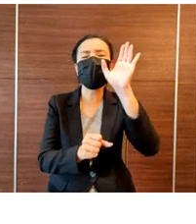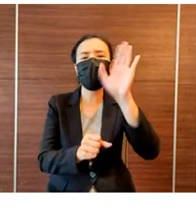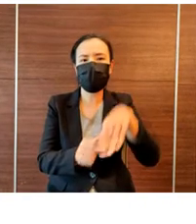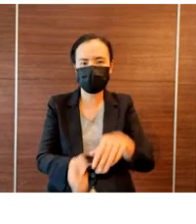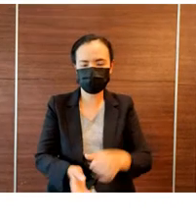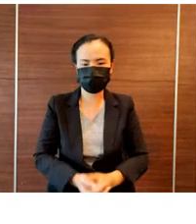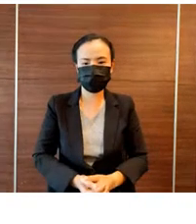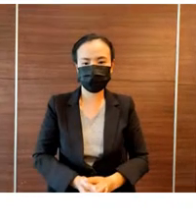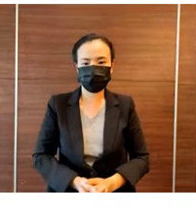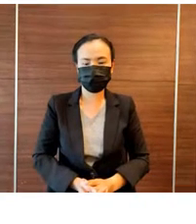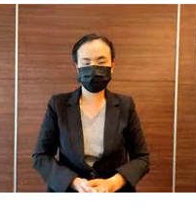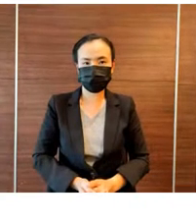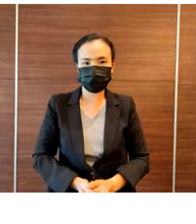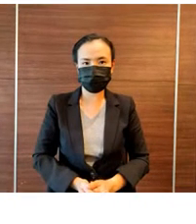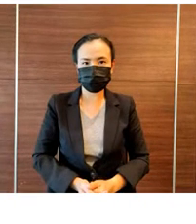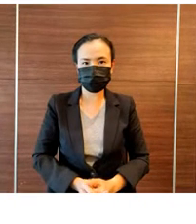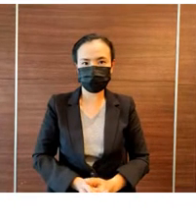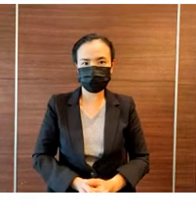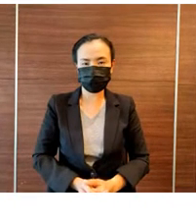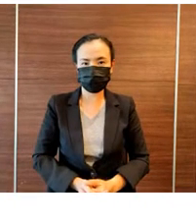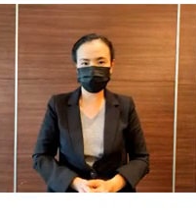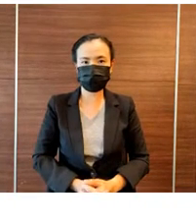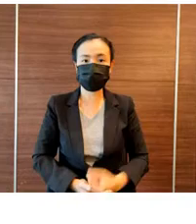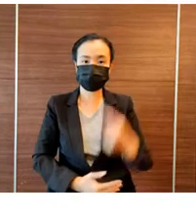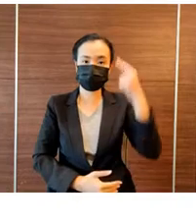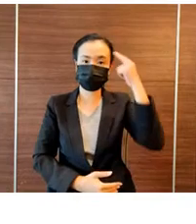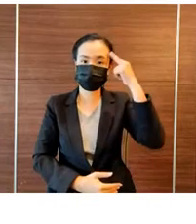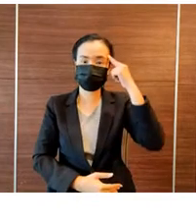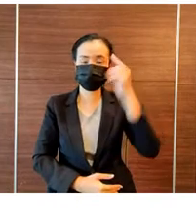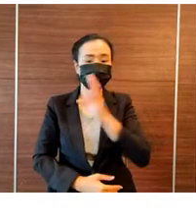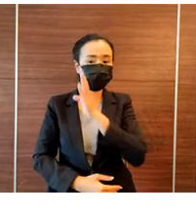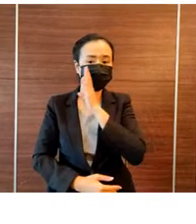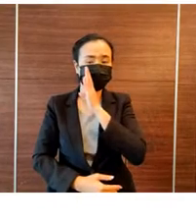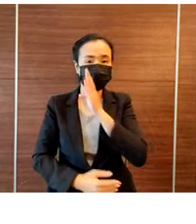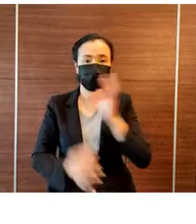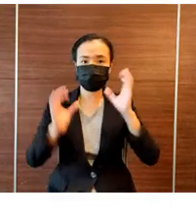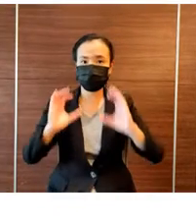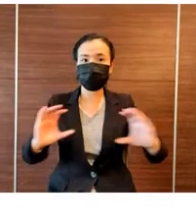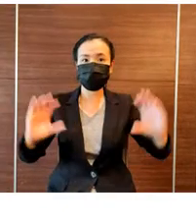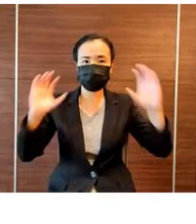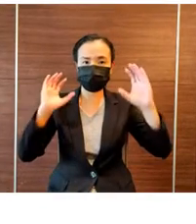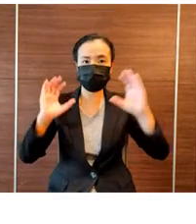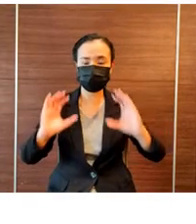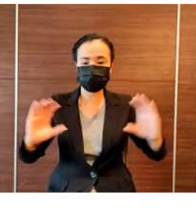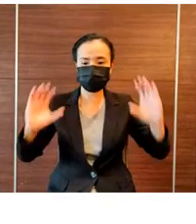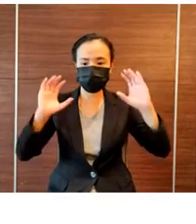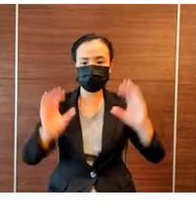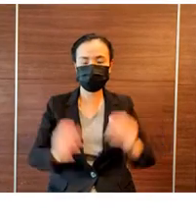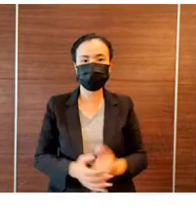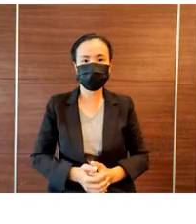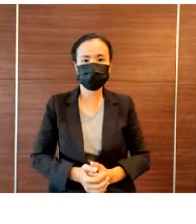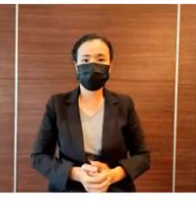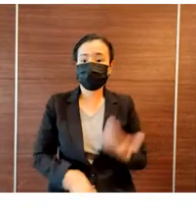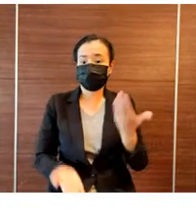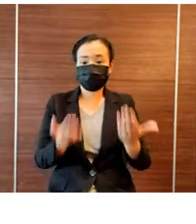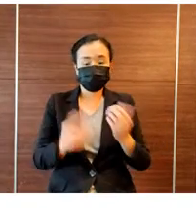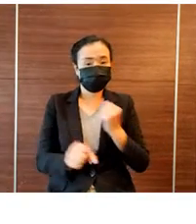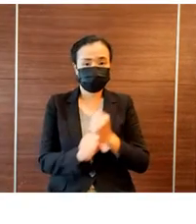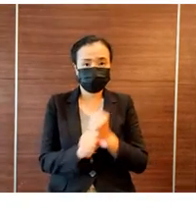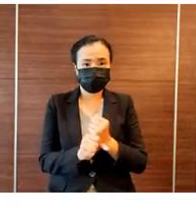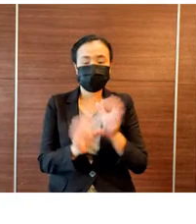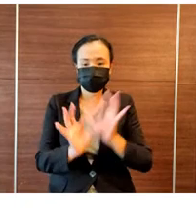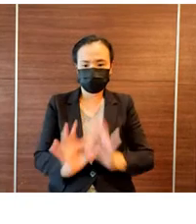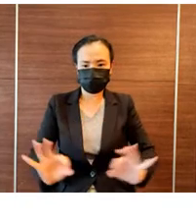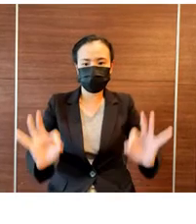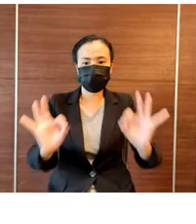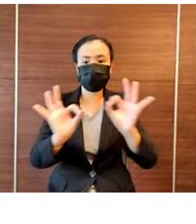แล้วก็เลยมองว่าถ้าเกิดภาครัฐหรือว่าอะไรที่จะทำเนี่ยสิ่งที่สำคัญเลย